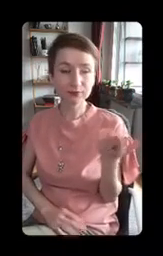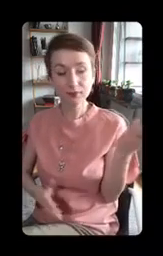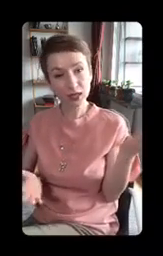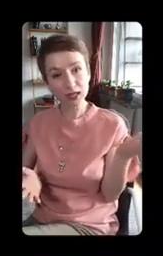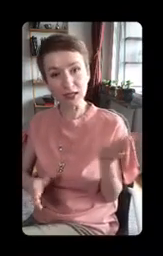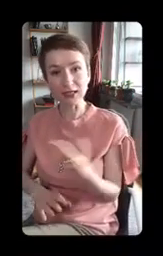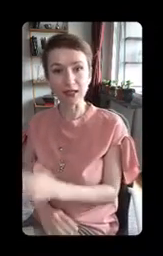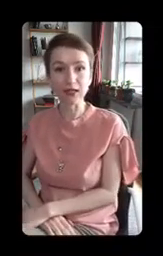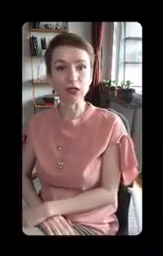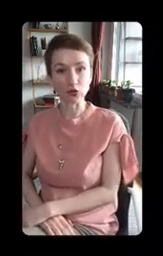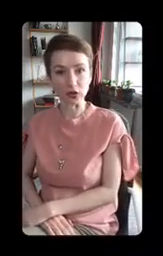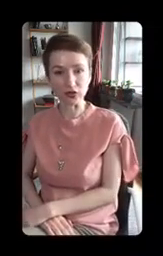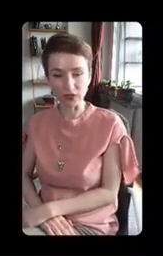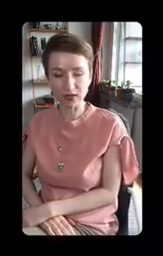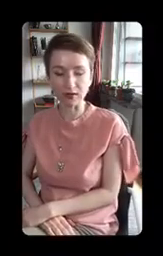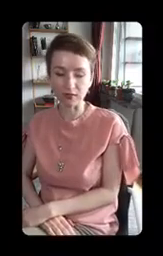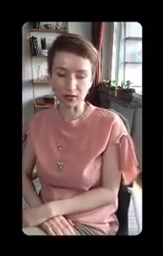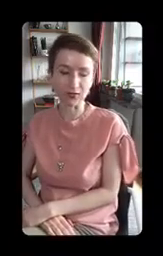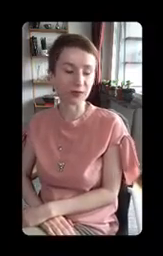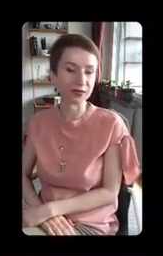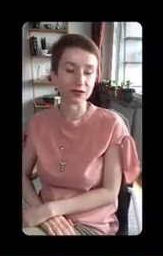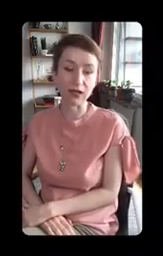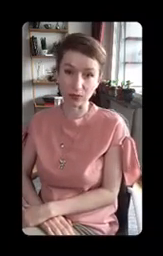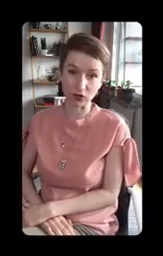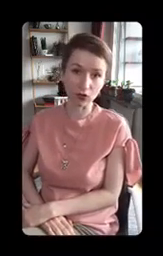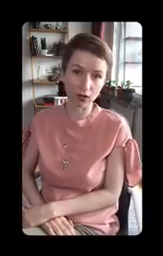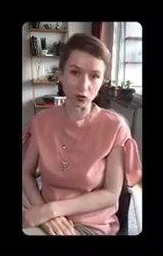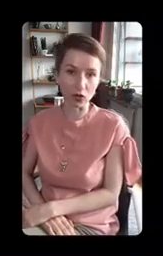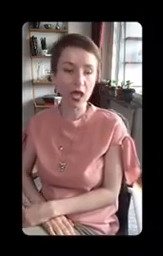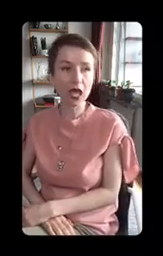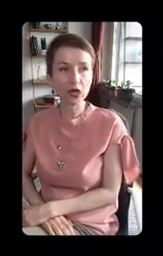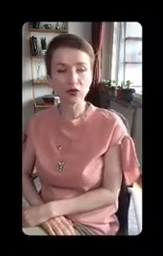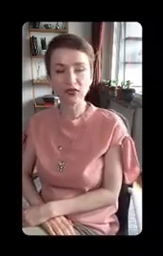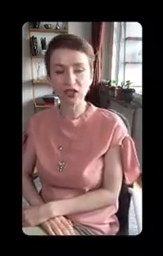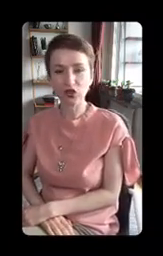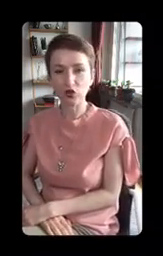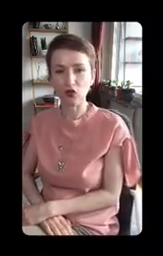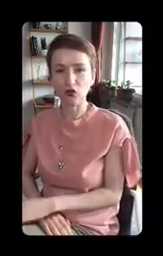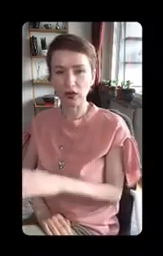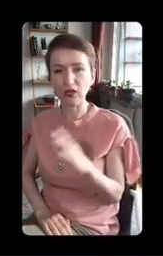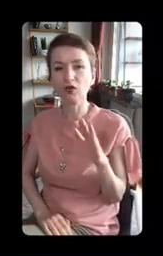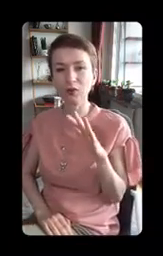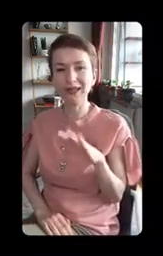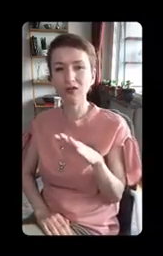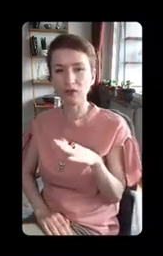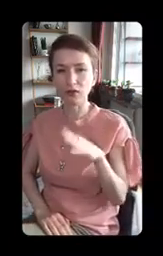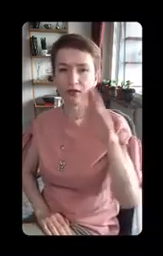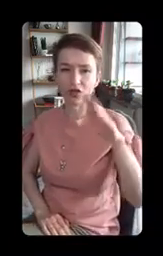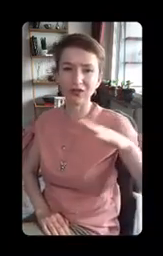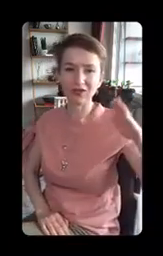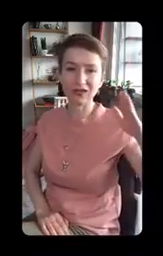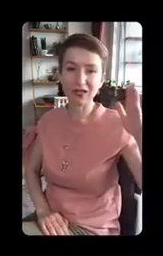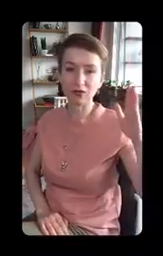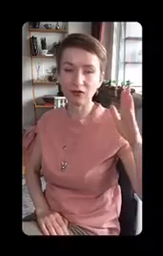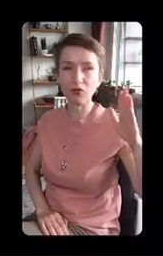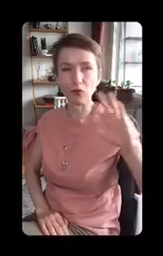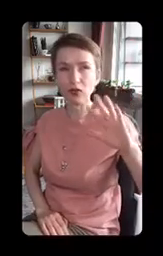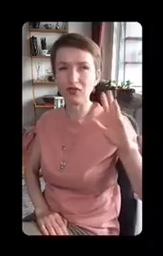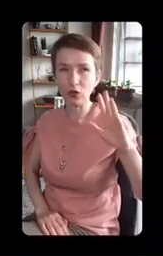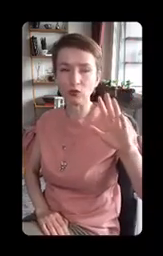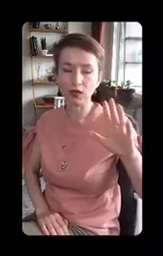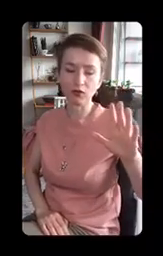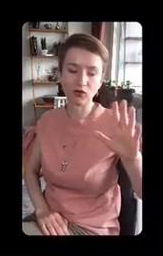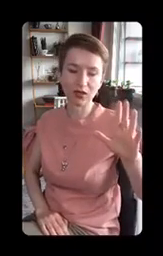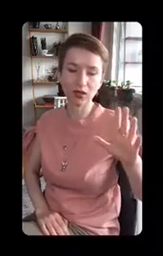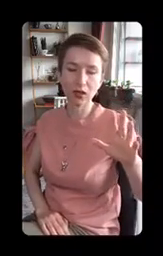меняться. Я, кстати, когда изучала шведский, говорила с преподавателем истории тут, и он говорил, что вот этот вот период начала 20 века,